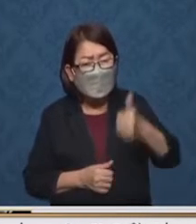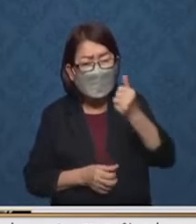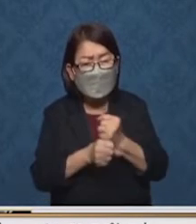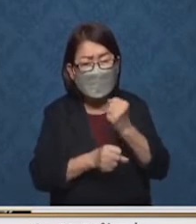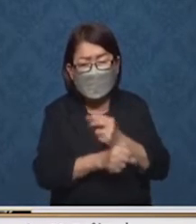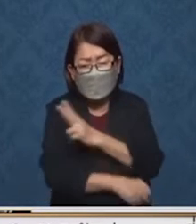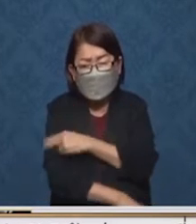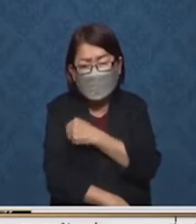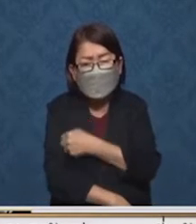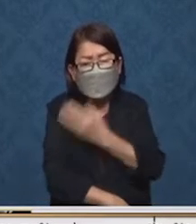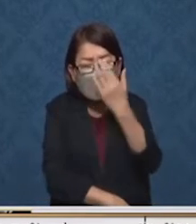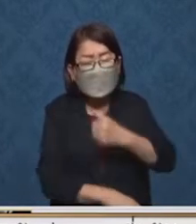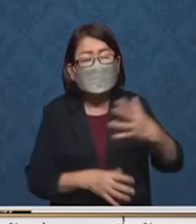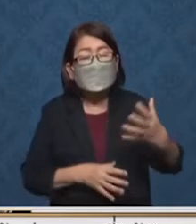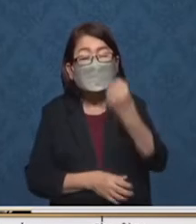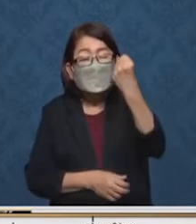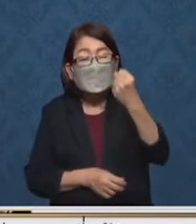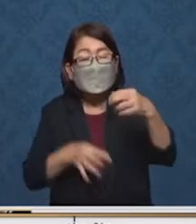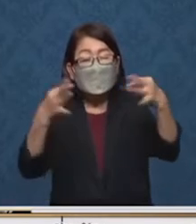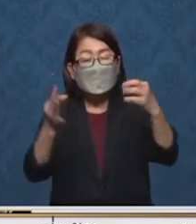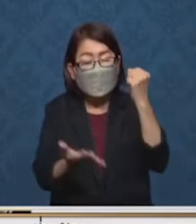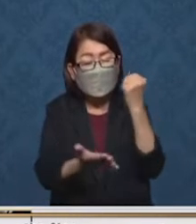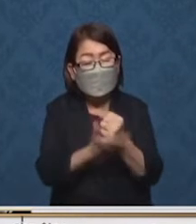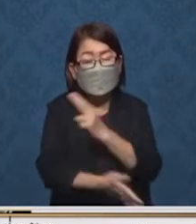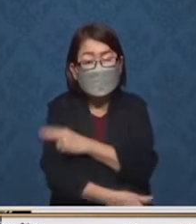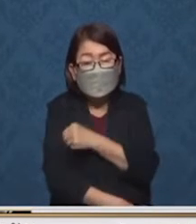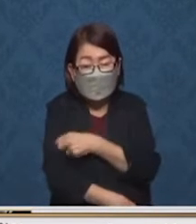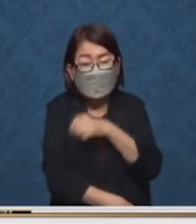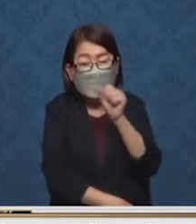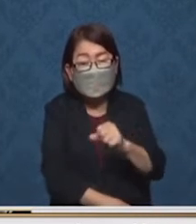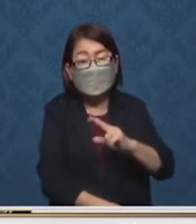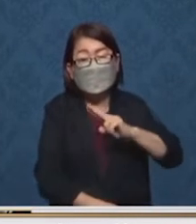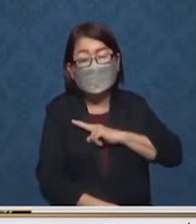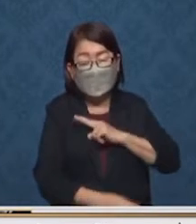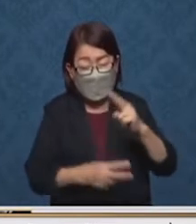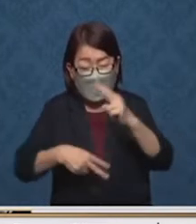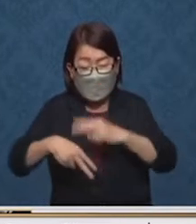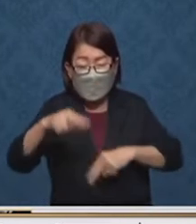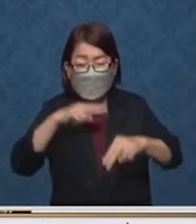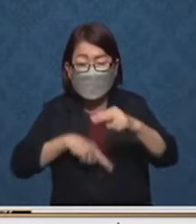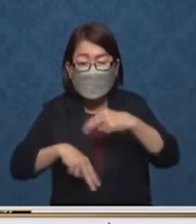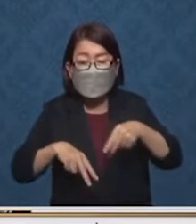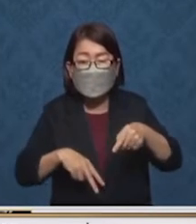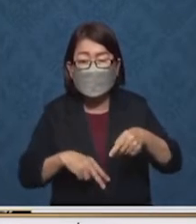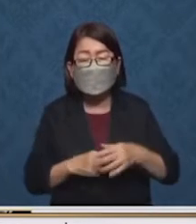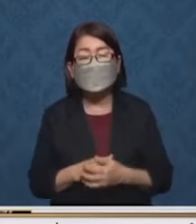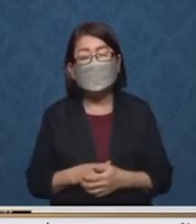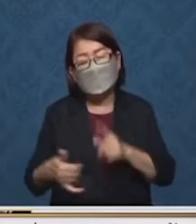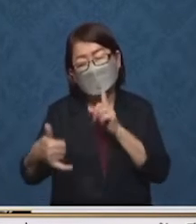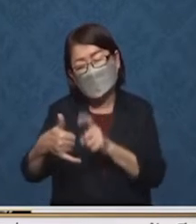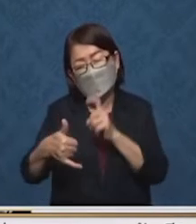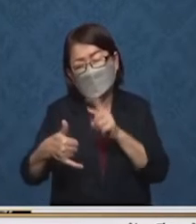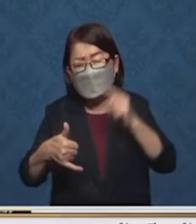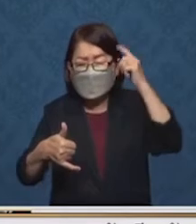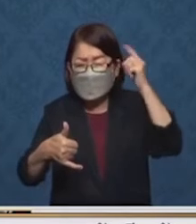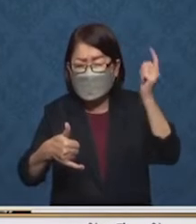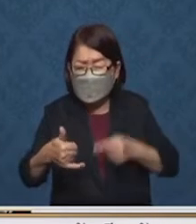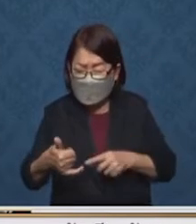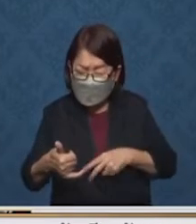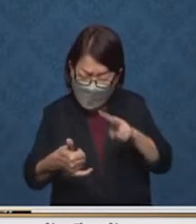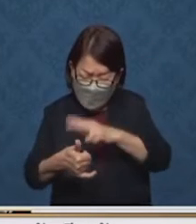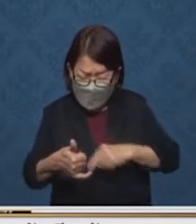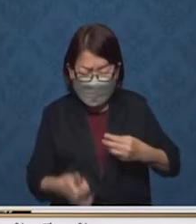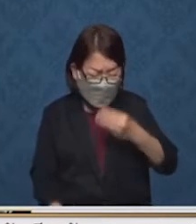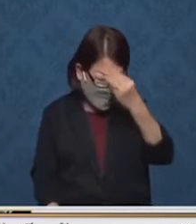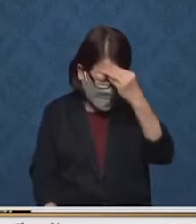ใบประกอบศิลป์เข้ามาจะมาทำการรักษาซักประวัติก็ไม่เป็นตรวจร่างกาย